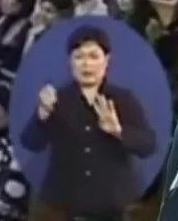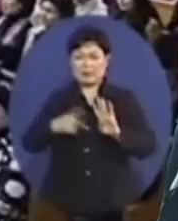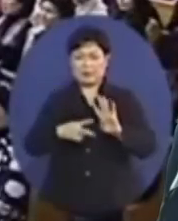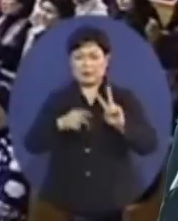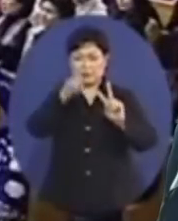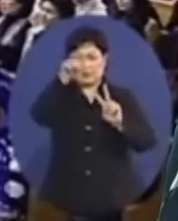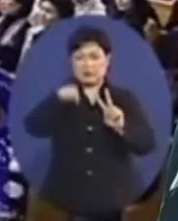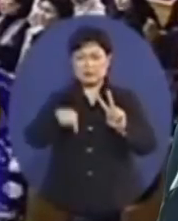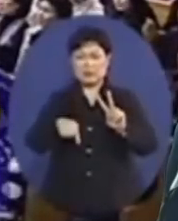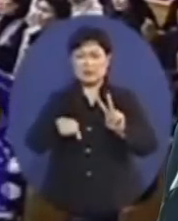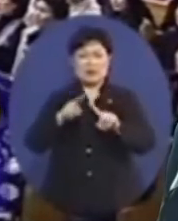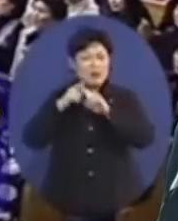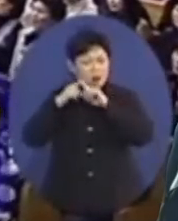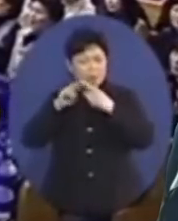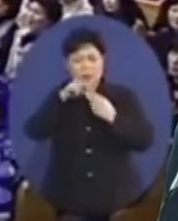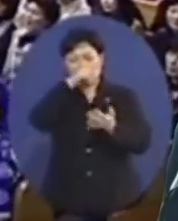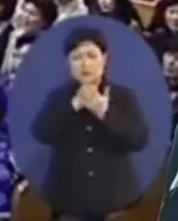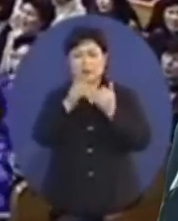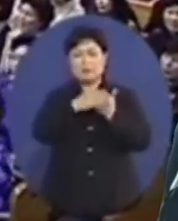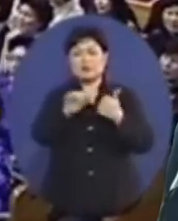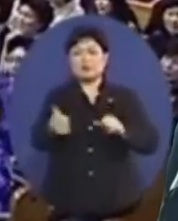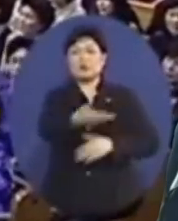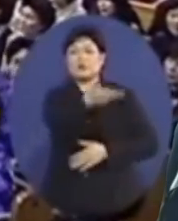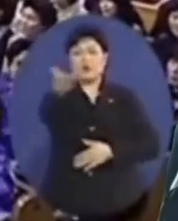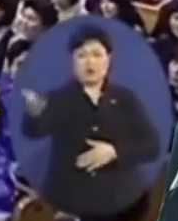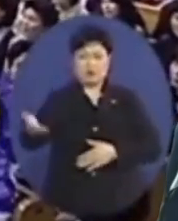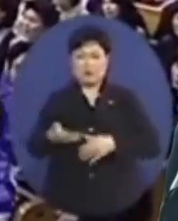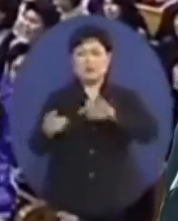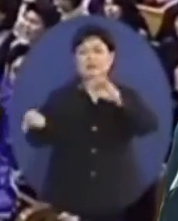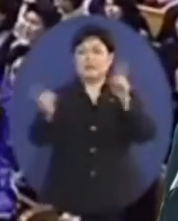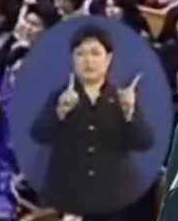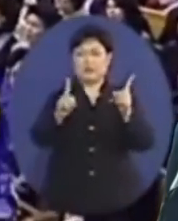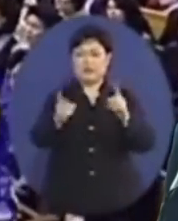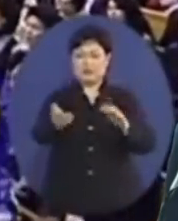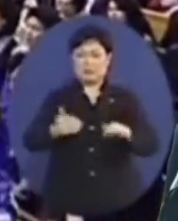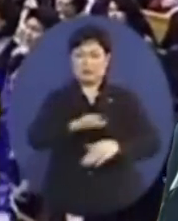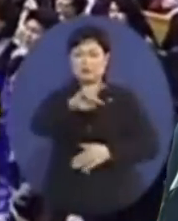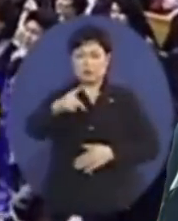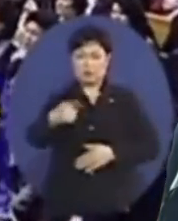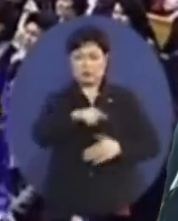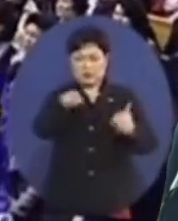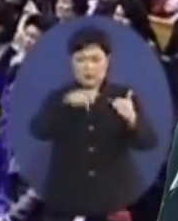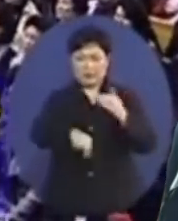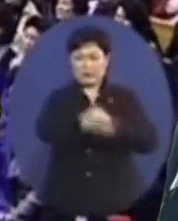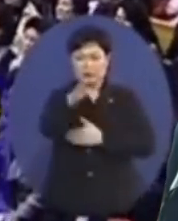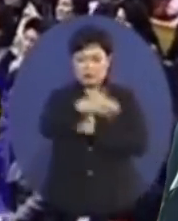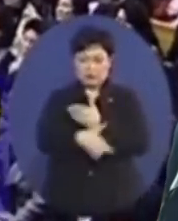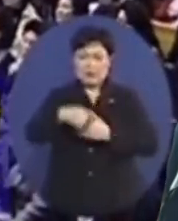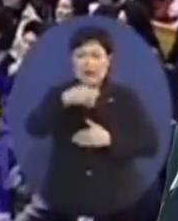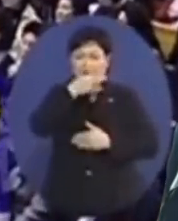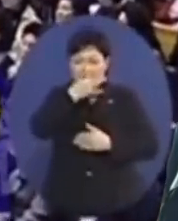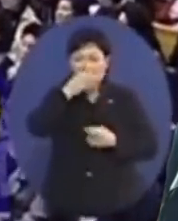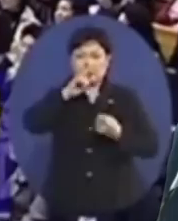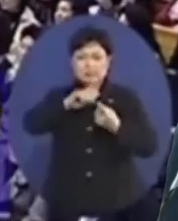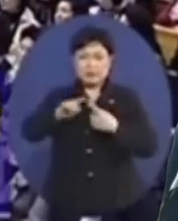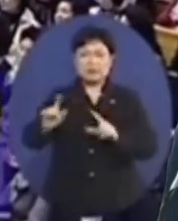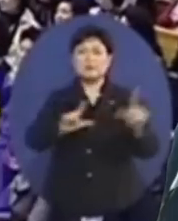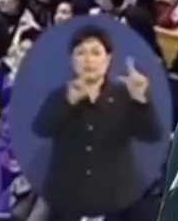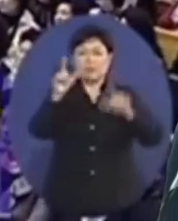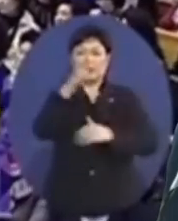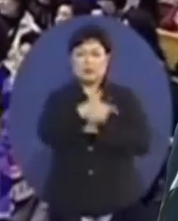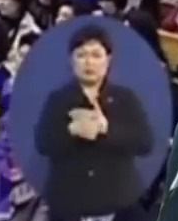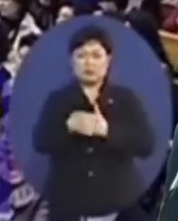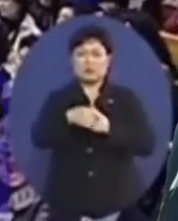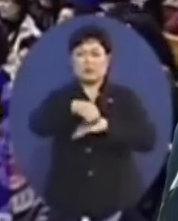그는 흐물과 죄로 죽었던 너희를 살리셨도다. 전에는 우리도 다 그 가운데 우리 육체의 욕심을 따라 지내며